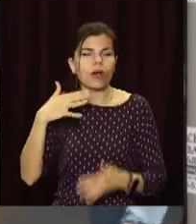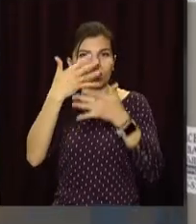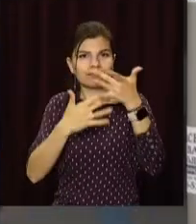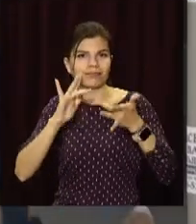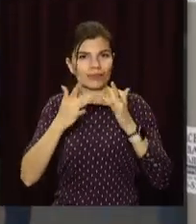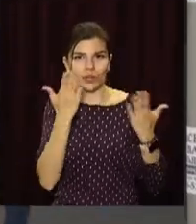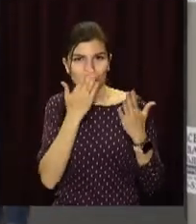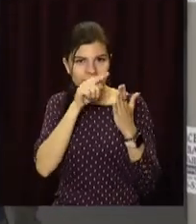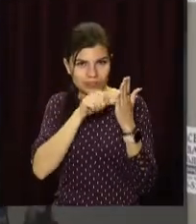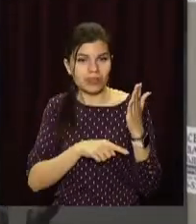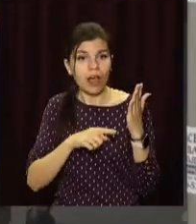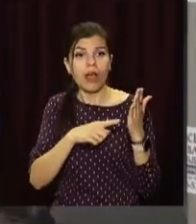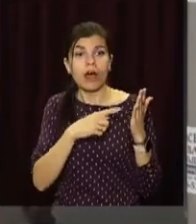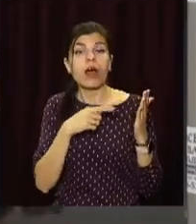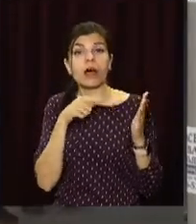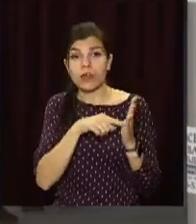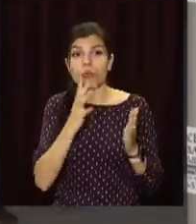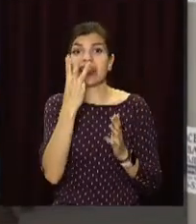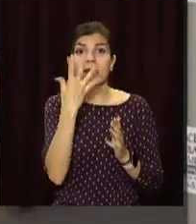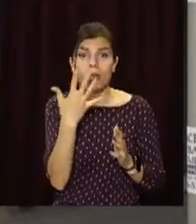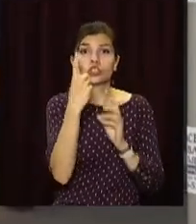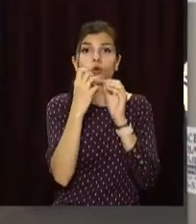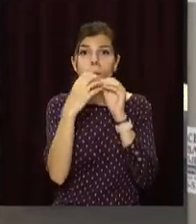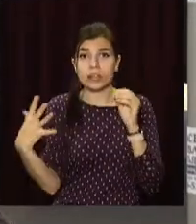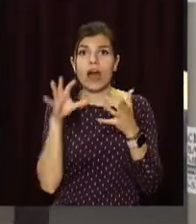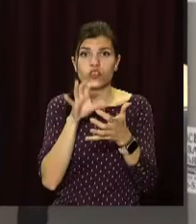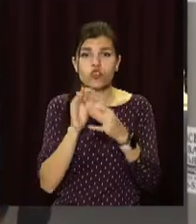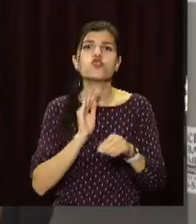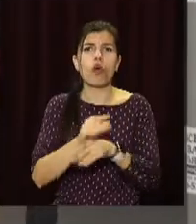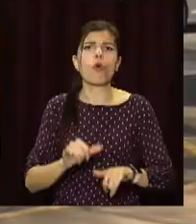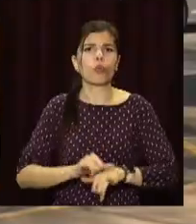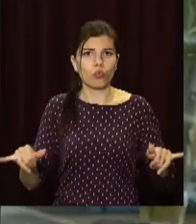опівночі додатково відправляться 35-й та 115-й автобуси.